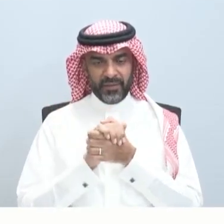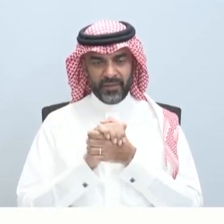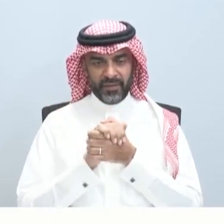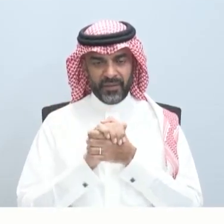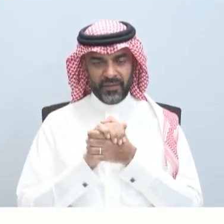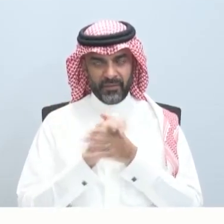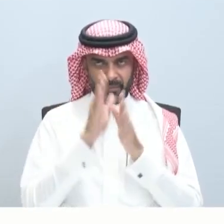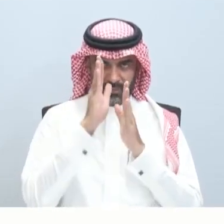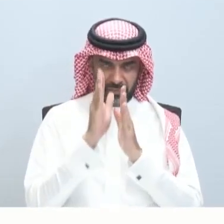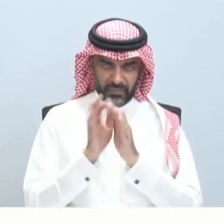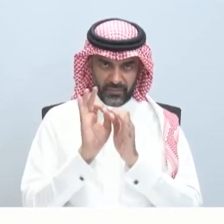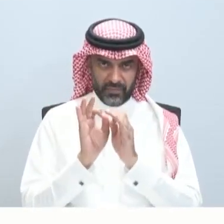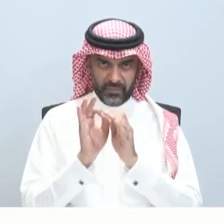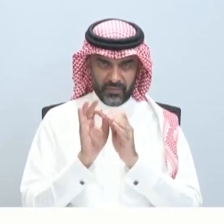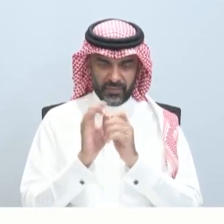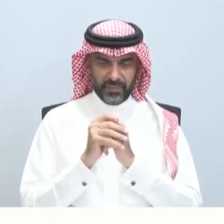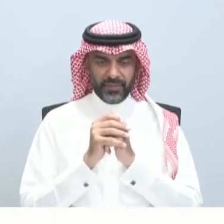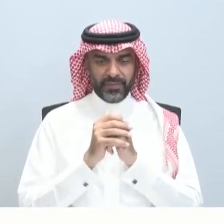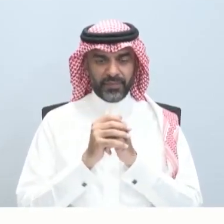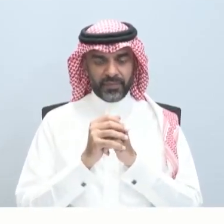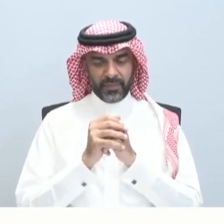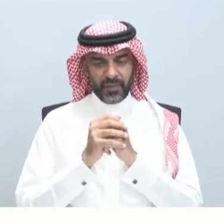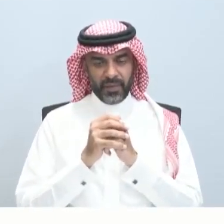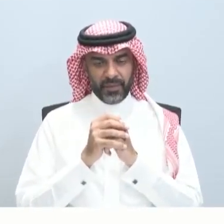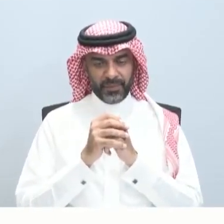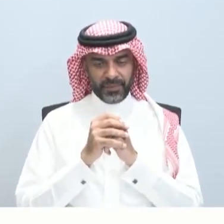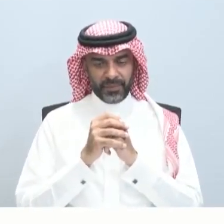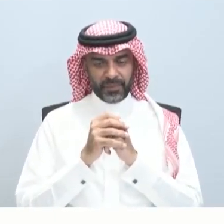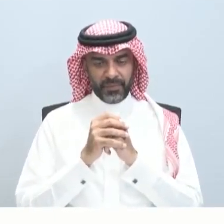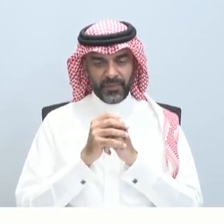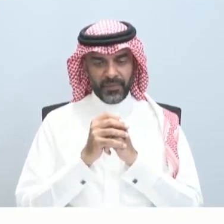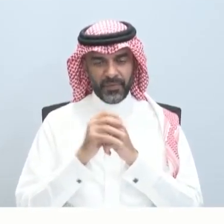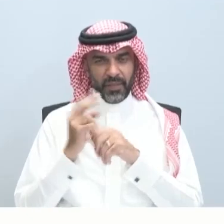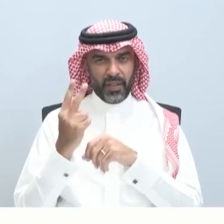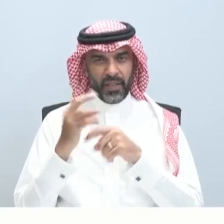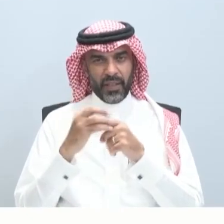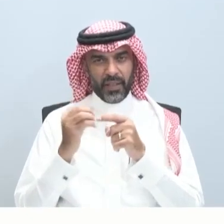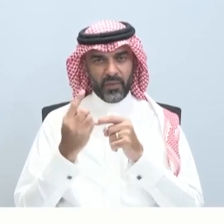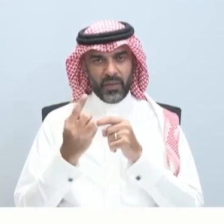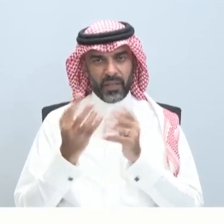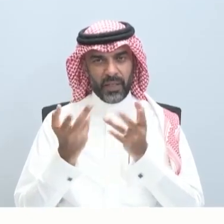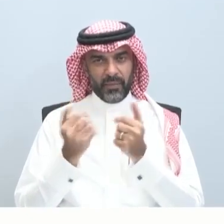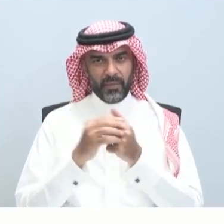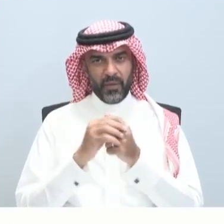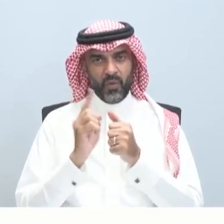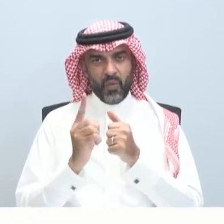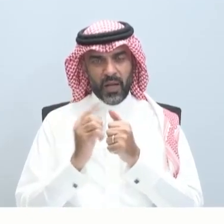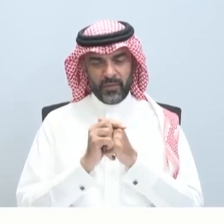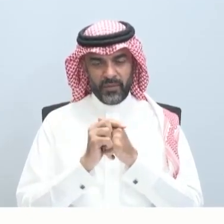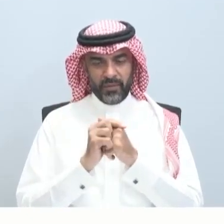رتبناها الان كل منزله فوق المنزل التي تماثلها اثنان مطروحا منها واحد تساوي